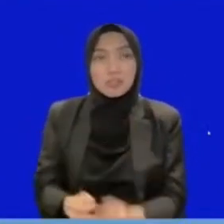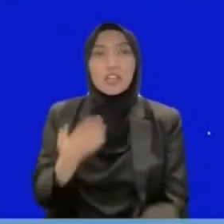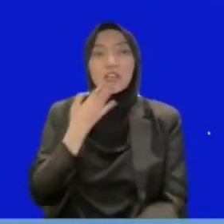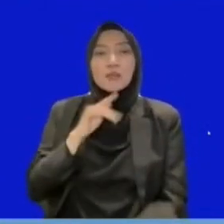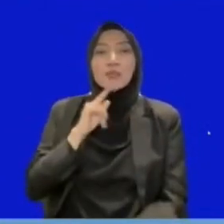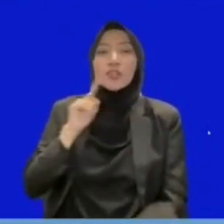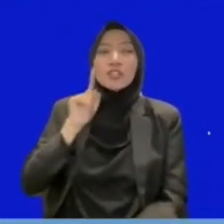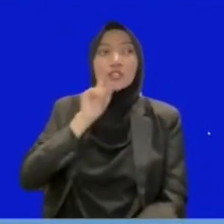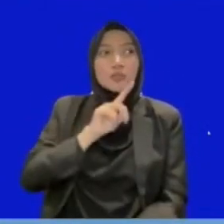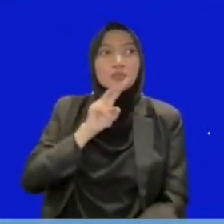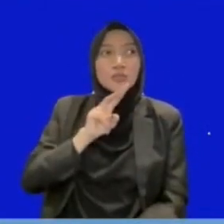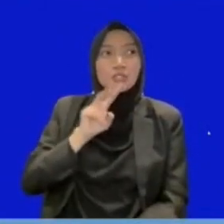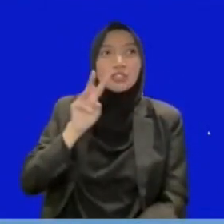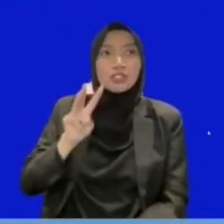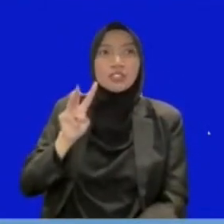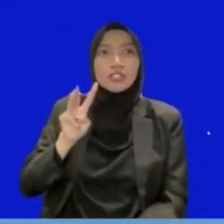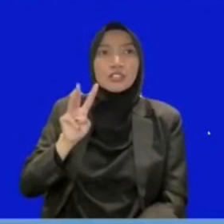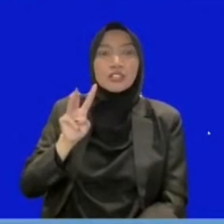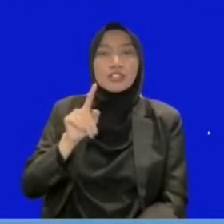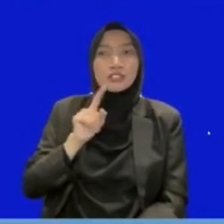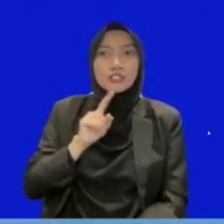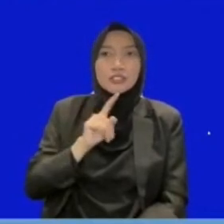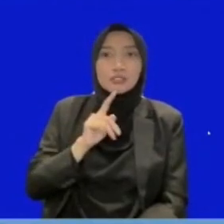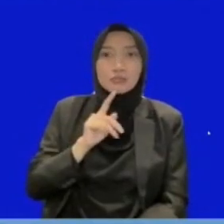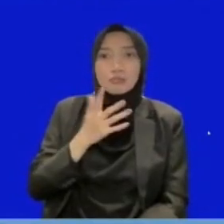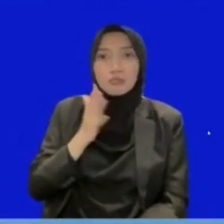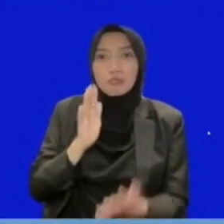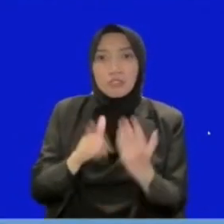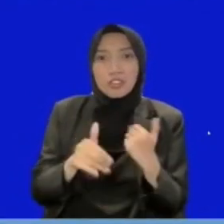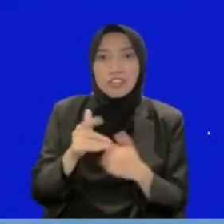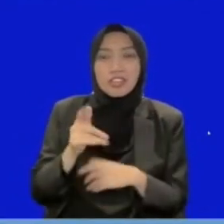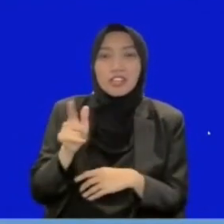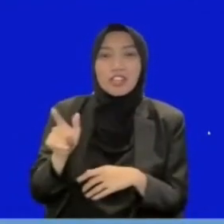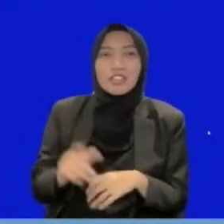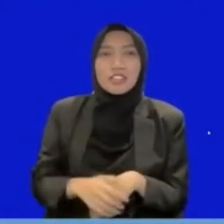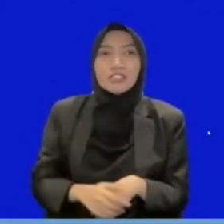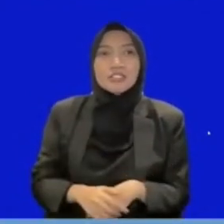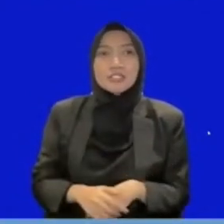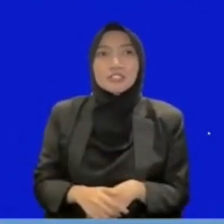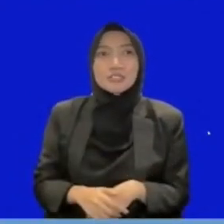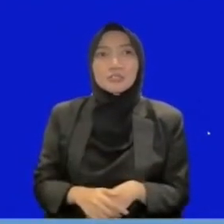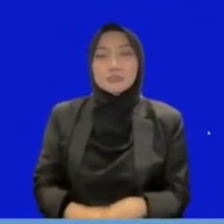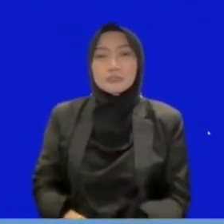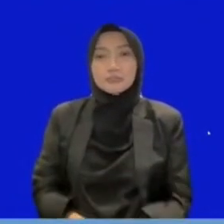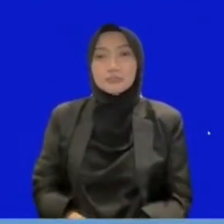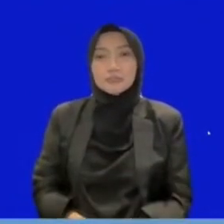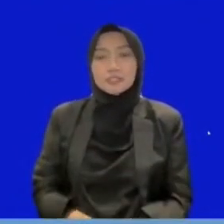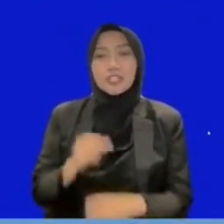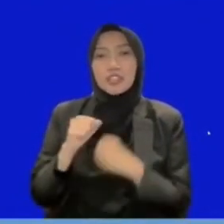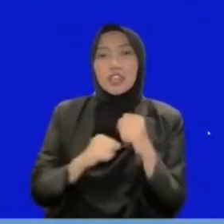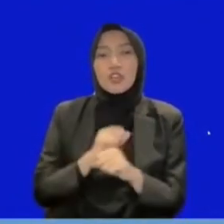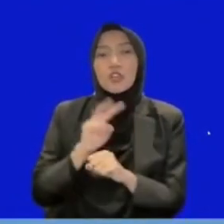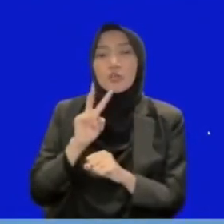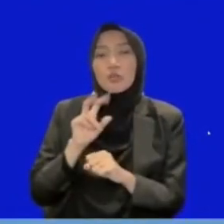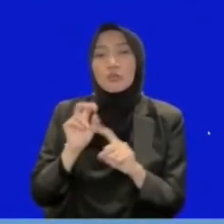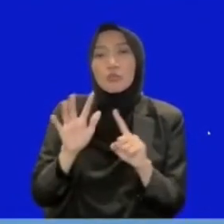Alhamdulillah, 1, 2, 3. Oh, yang satu Mbak Ulan ya yang kerja di sana. Jadi Bapak Ibu, di tahun